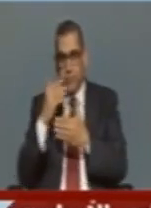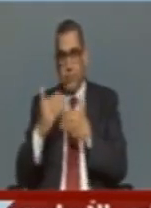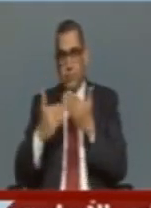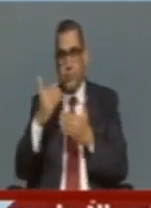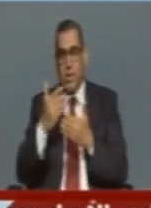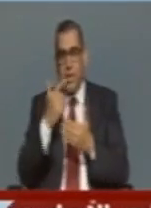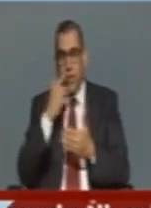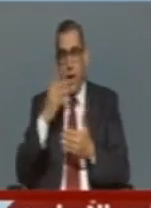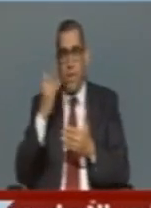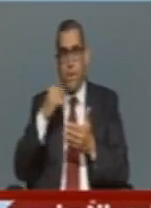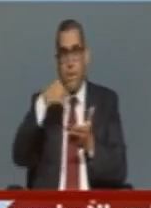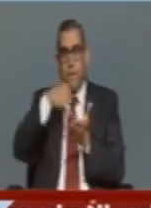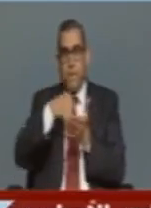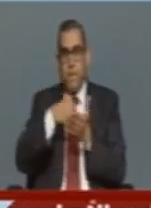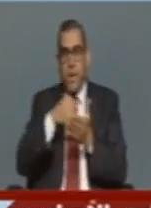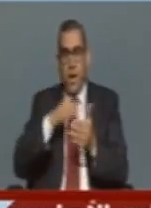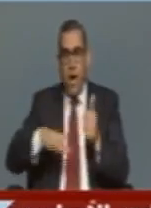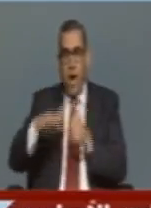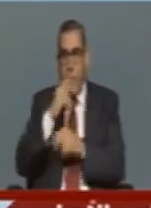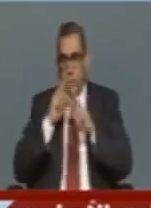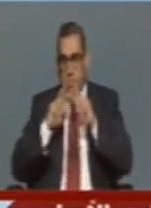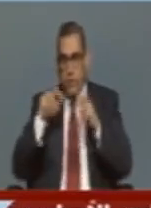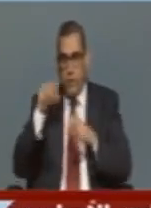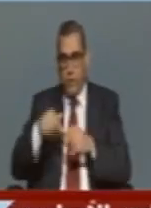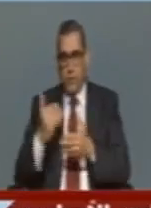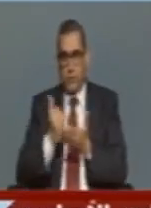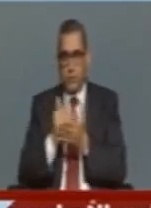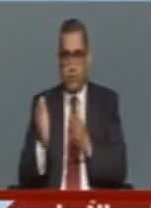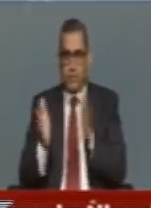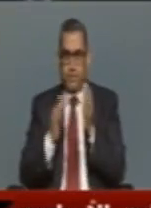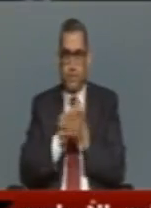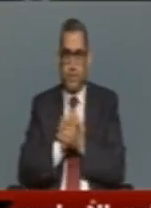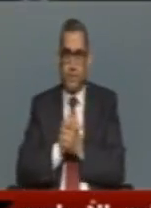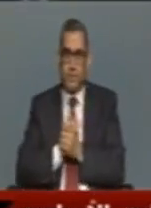القومي للامتحانات بيقوم بيه علشان ننهي